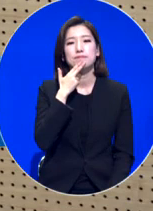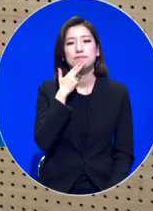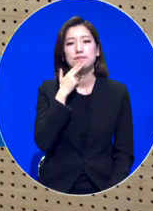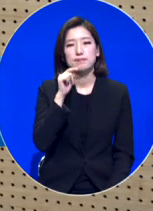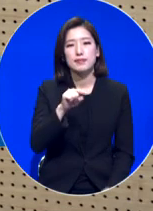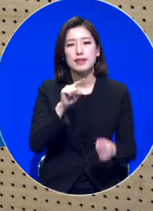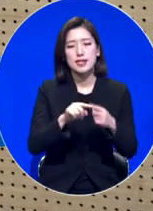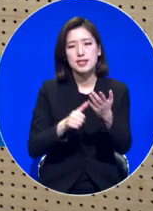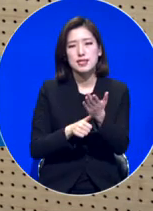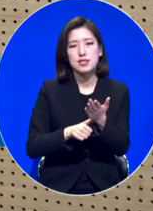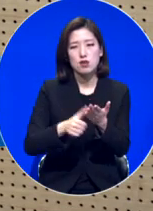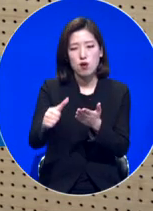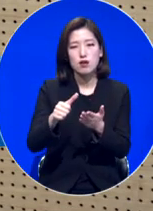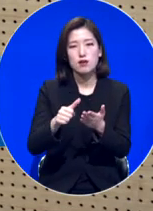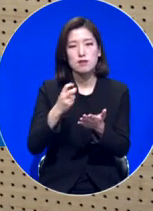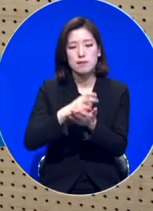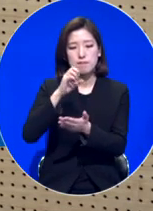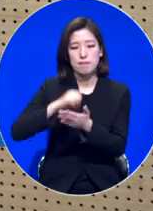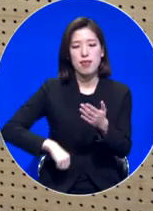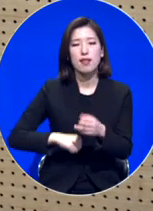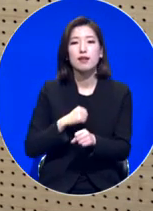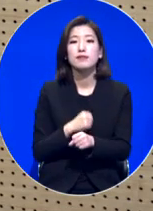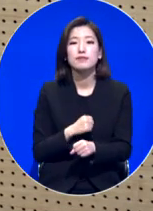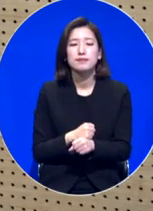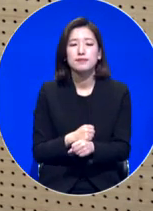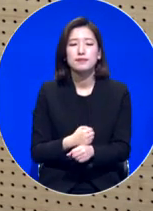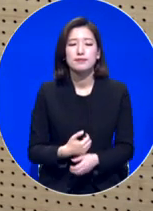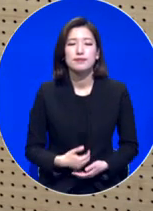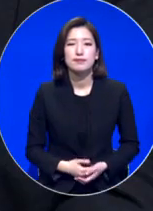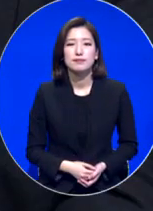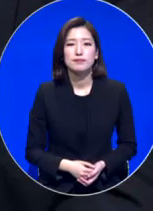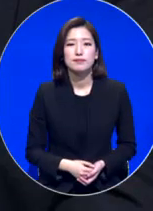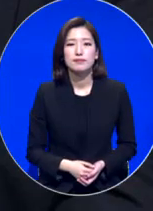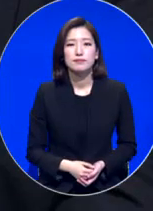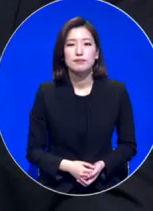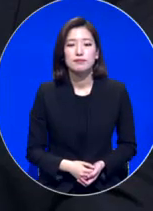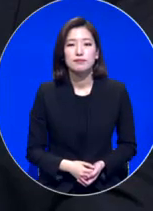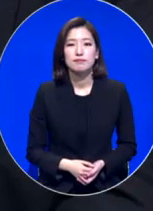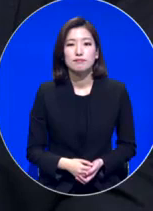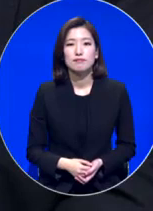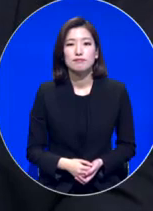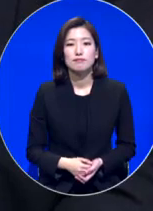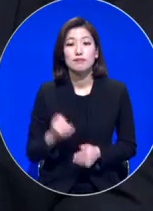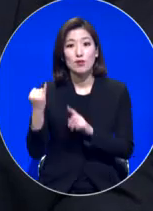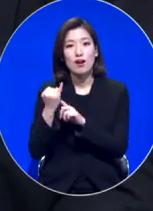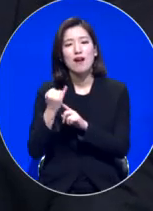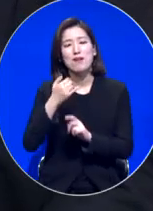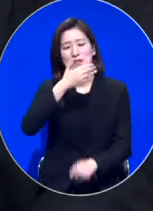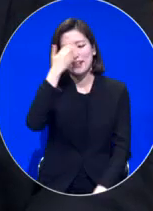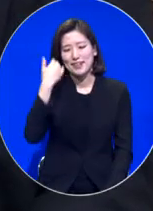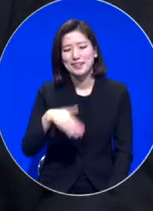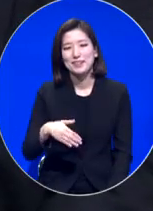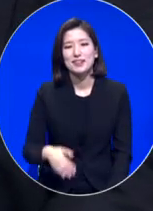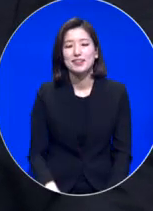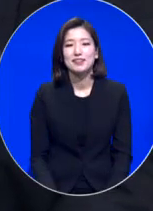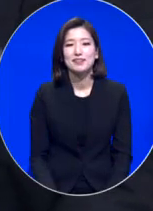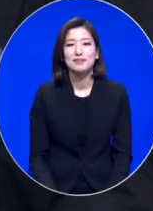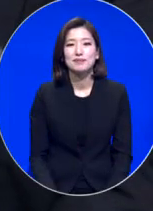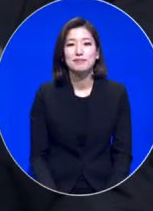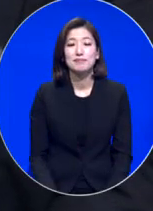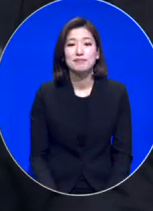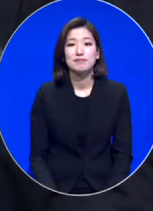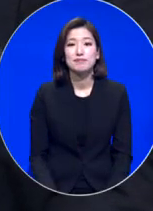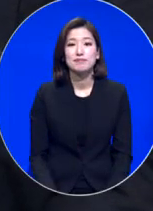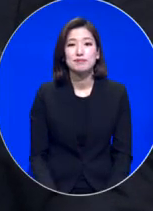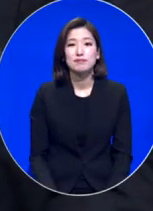해당 조항을 적용하지 아니할 수 있는 것으로 지금 법 조항을 개정하였습니다. 네, 잘 됐네요. 네, 그러면